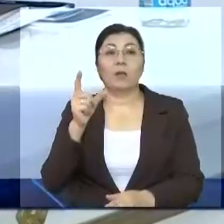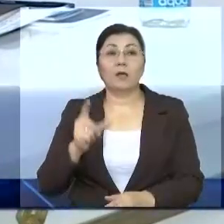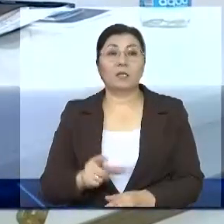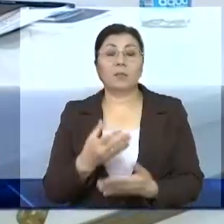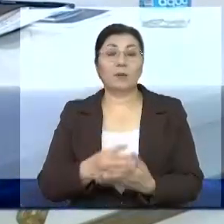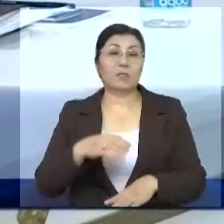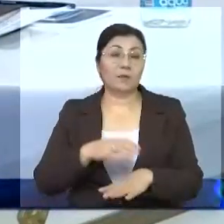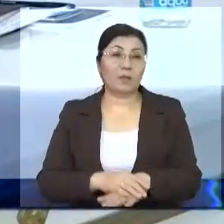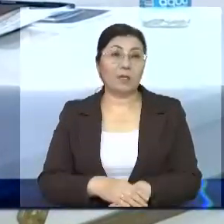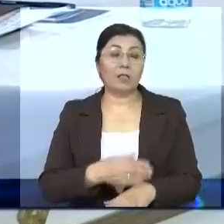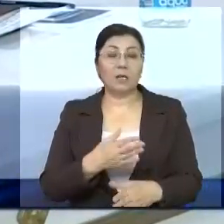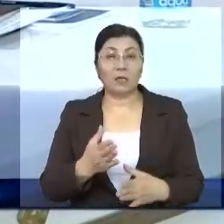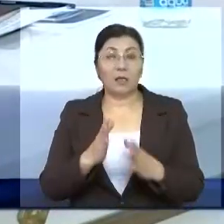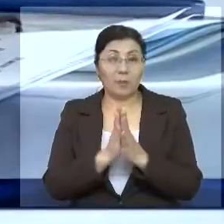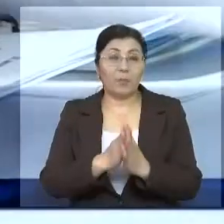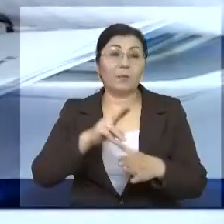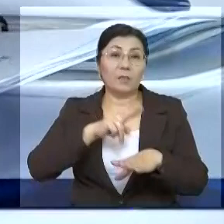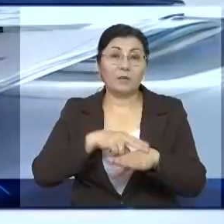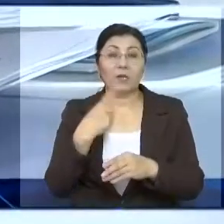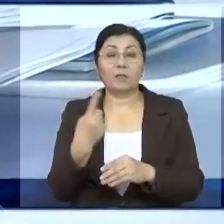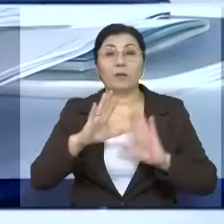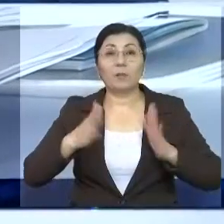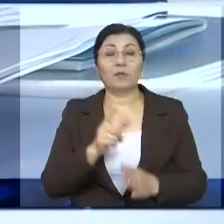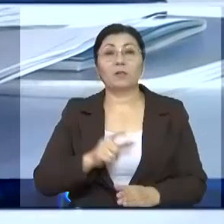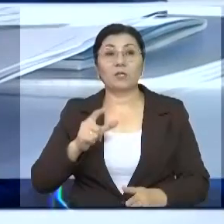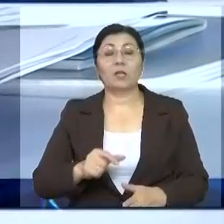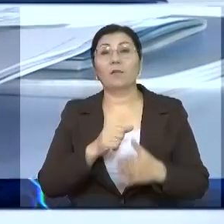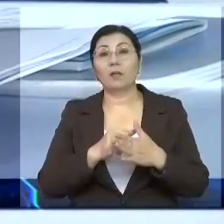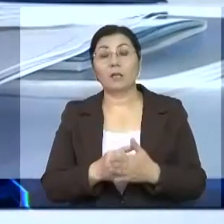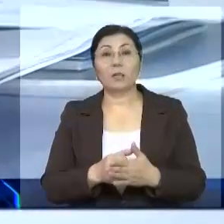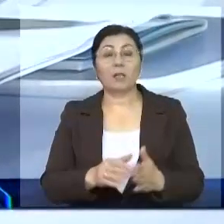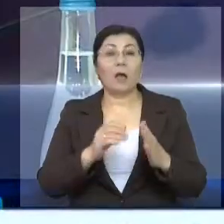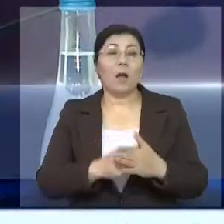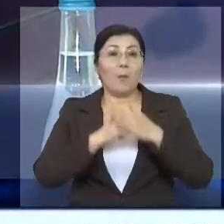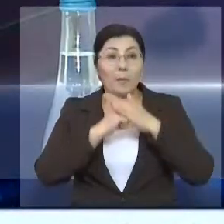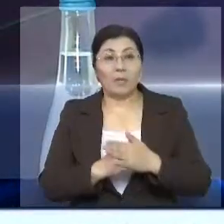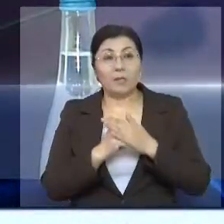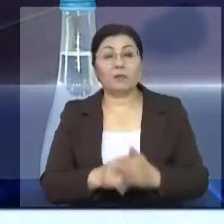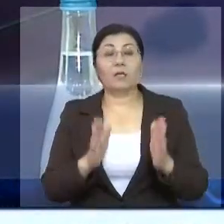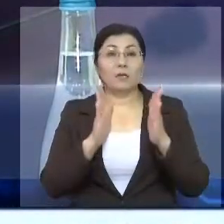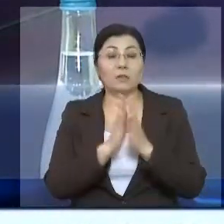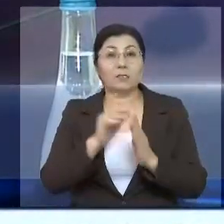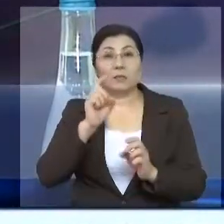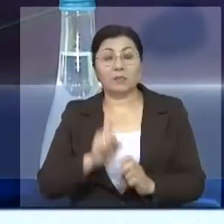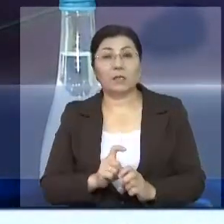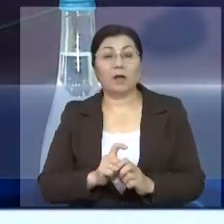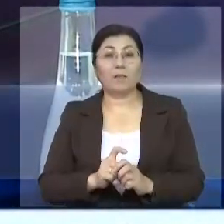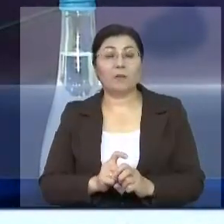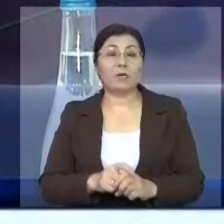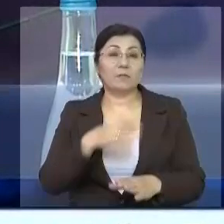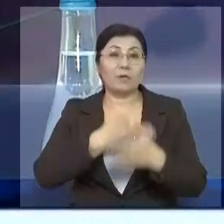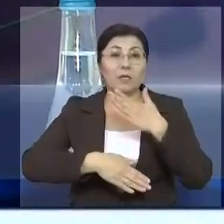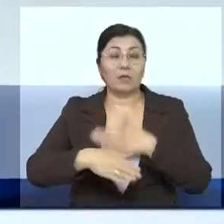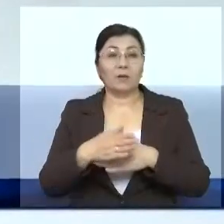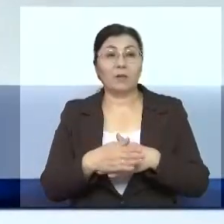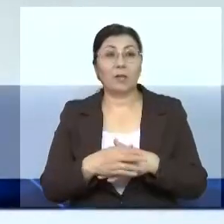трудовой эксплуатации обращались в полицию. В одном случае человека заставляли попрошайничать, сидя в инвалидной коляске, хотя при этом был